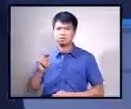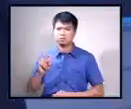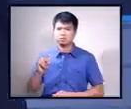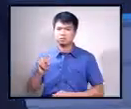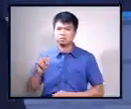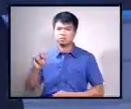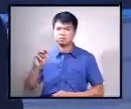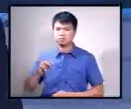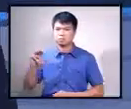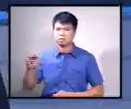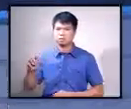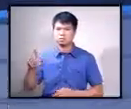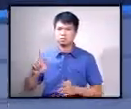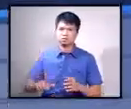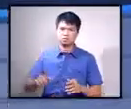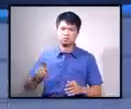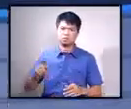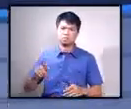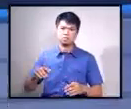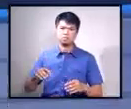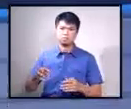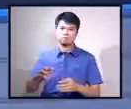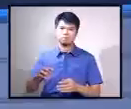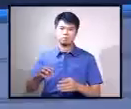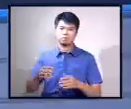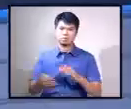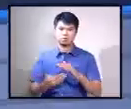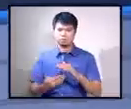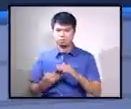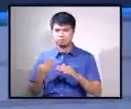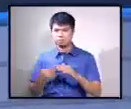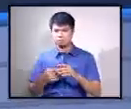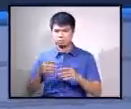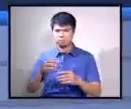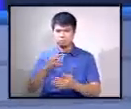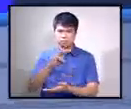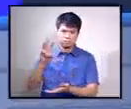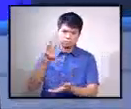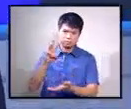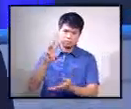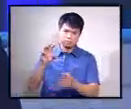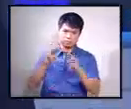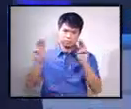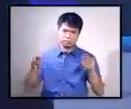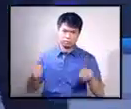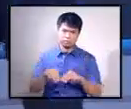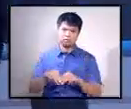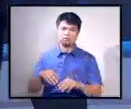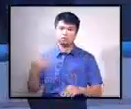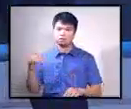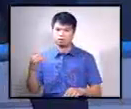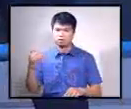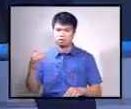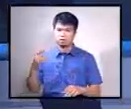sa ating low tide baseline. Sa mapa po, ito yung kulay dilaw na linya. Ito po yung